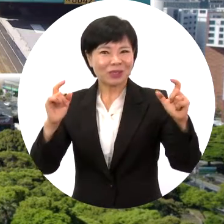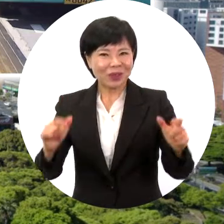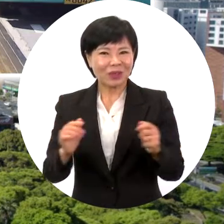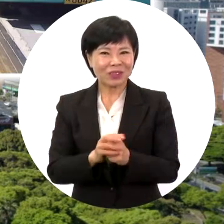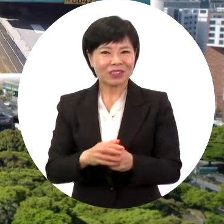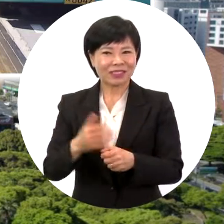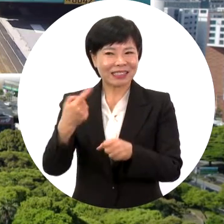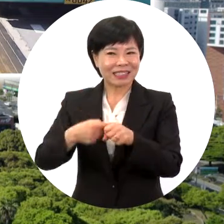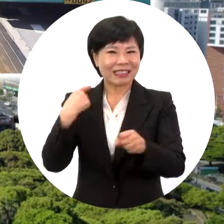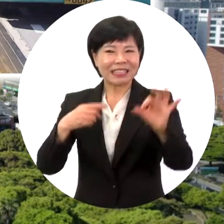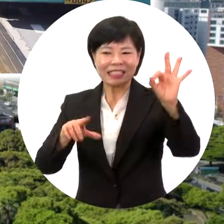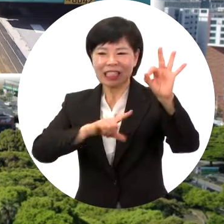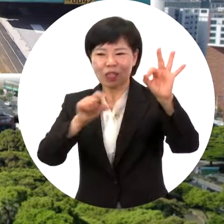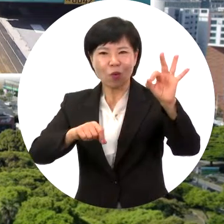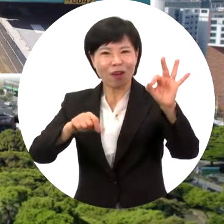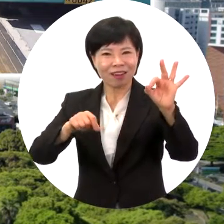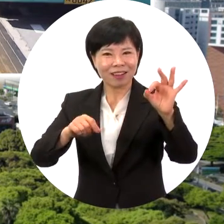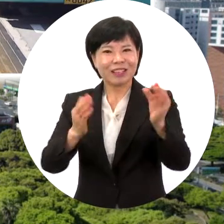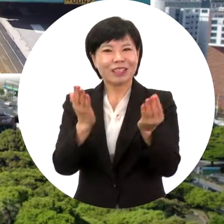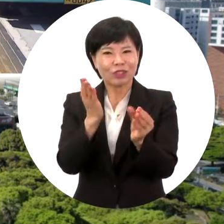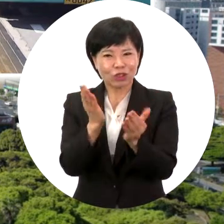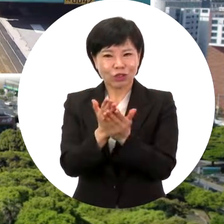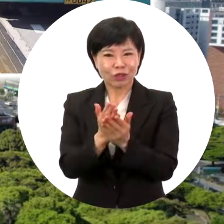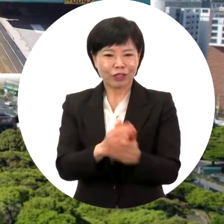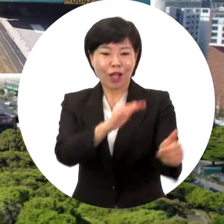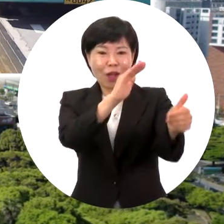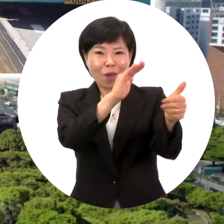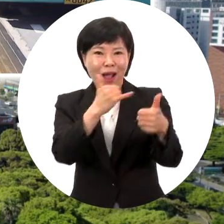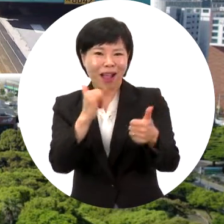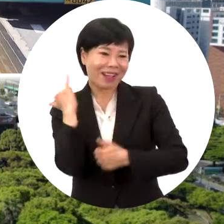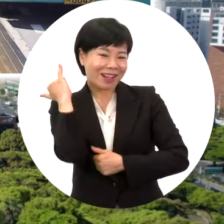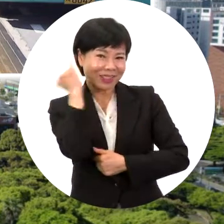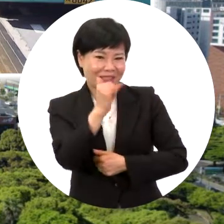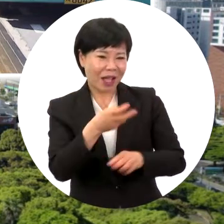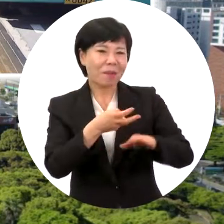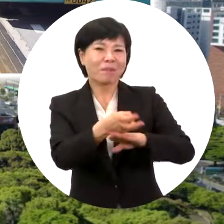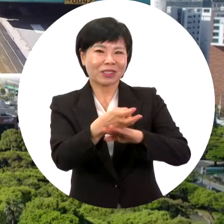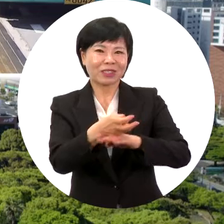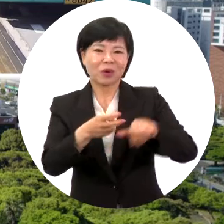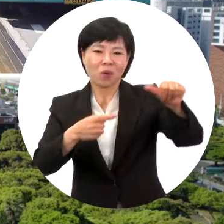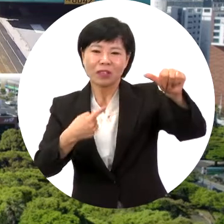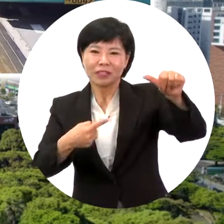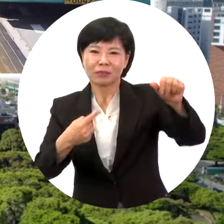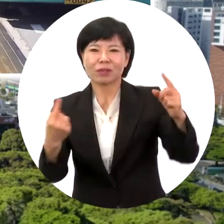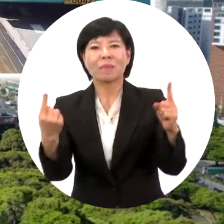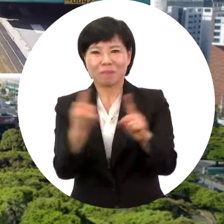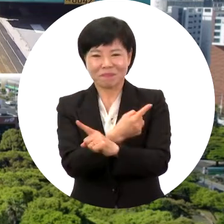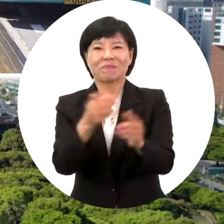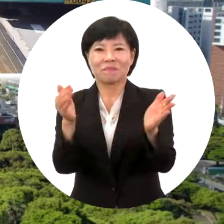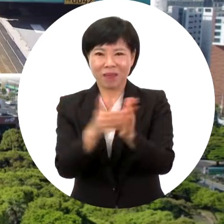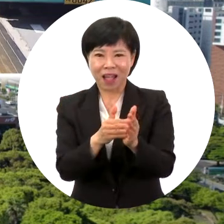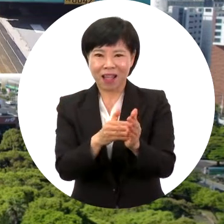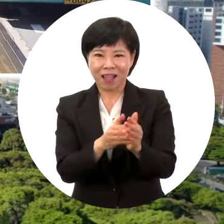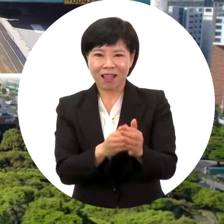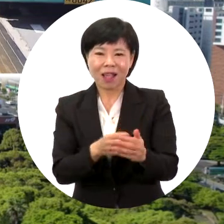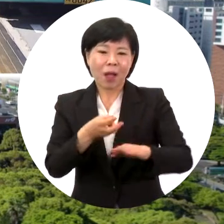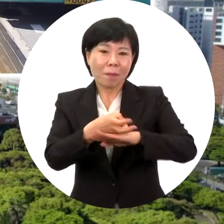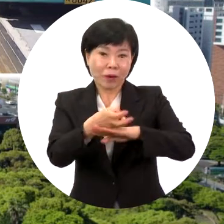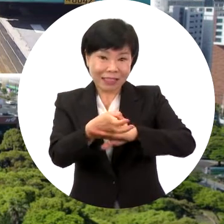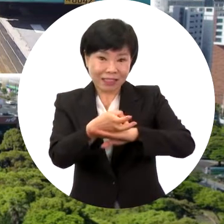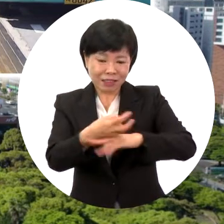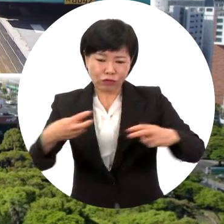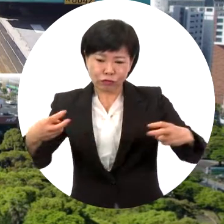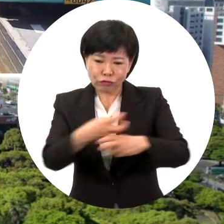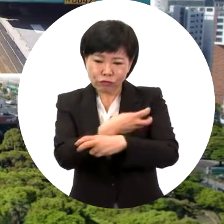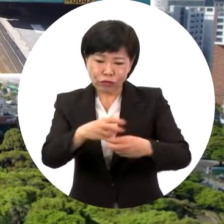제주도가 지난해 10월부터 운행 중인 수용답형 옵서버스의 운영 방식을 5월 1일부터 개선했습니다. 옵서버스는